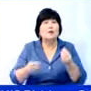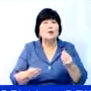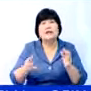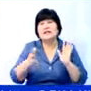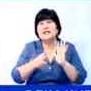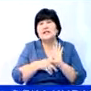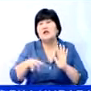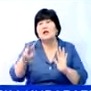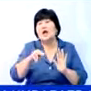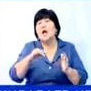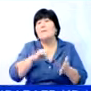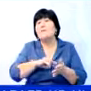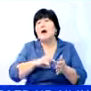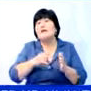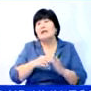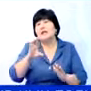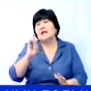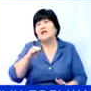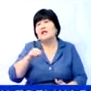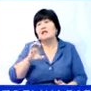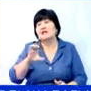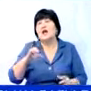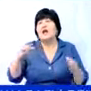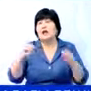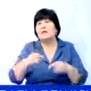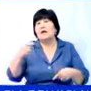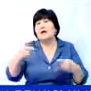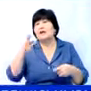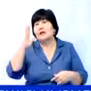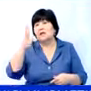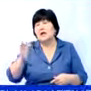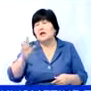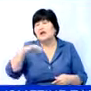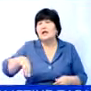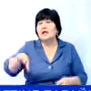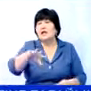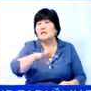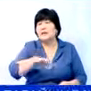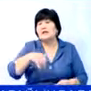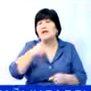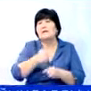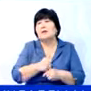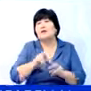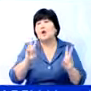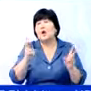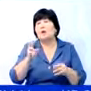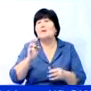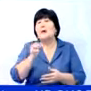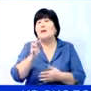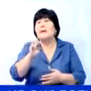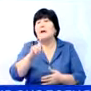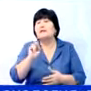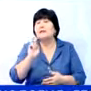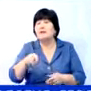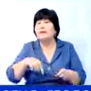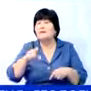8 наурызда Павлодардың Ертіс командасына қарсы өткізбек. Ел біріншілігі алдында аймақ басшысы клуб базасында болып